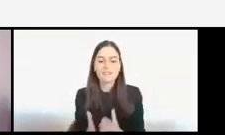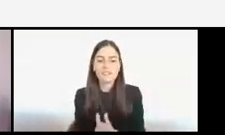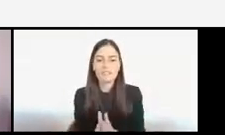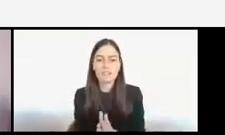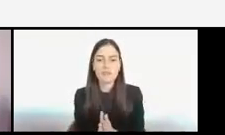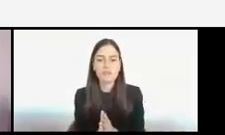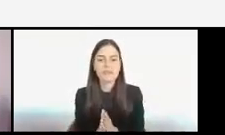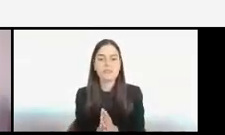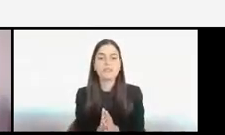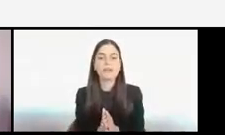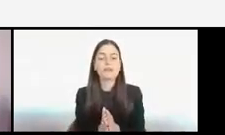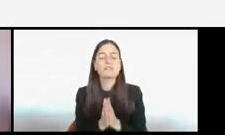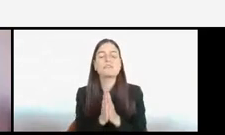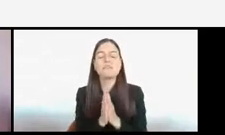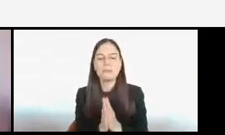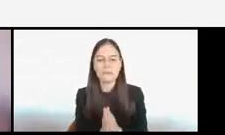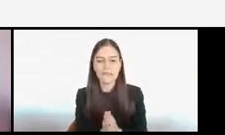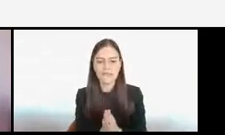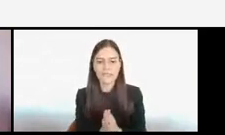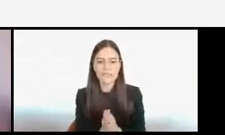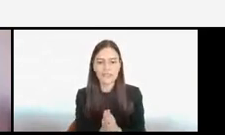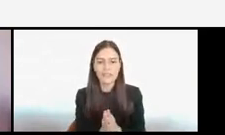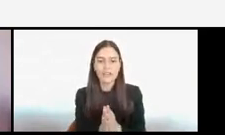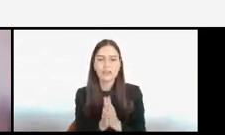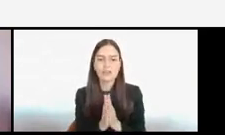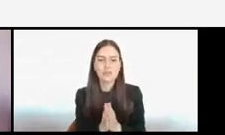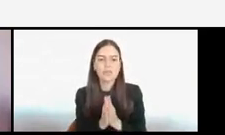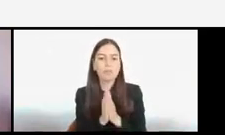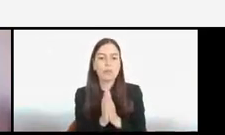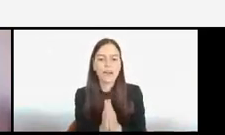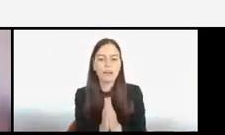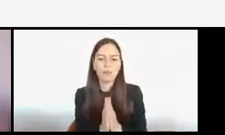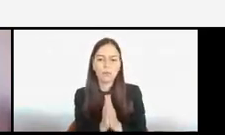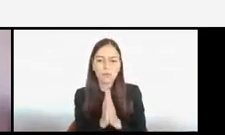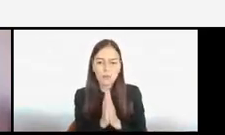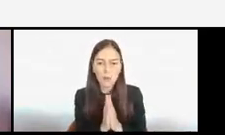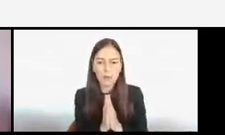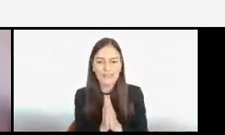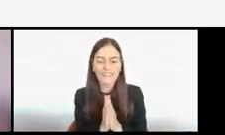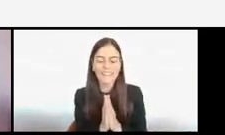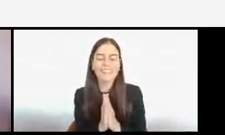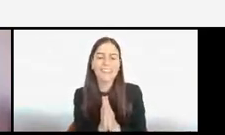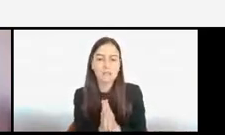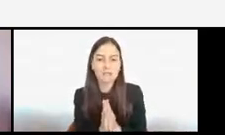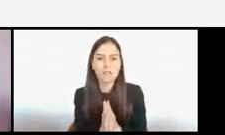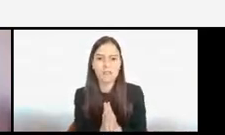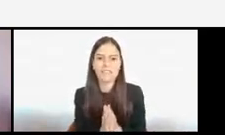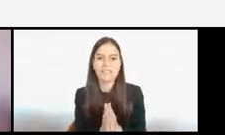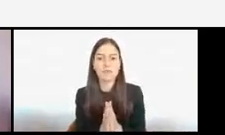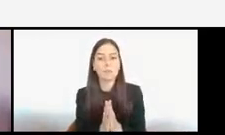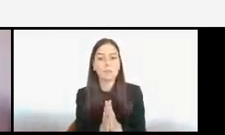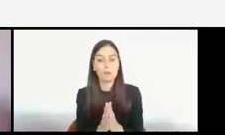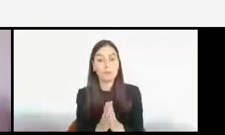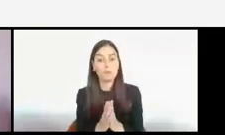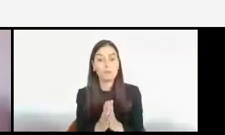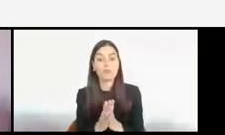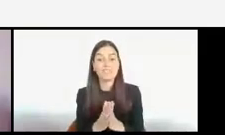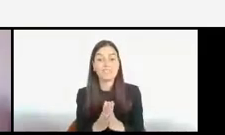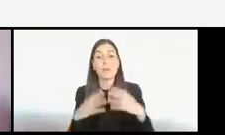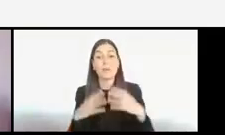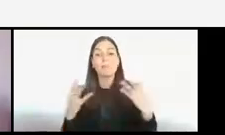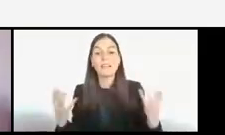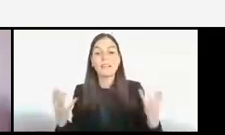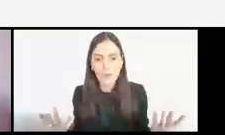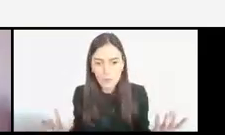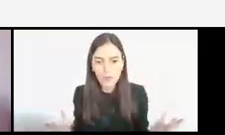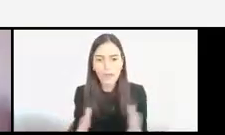des sociétés de gestion qui sont vraiment spécialisées sur des programmes de nue propriété. Très souvent, c'est des emplacements plutôt, on va